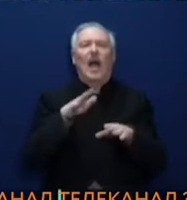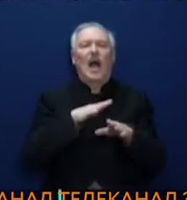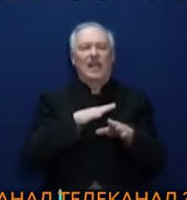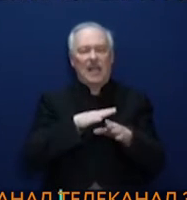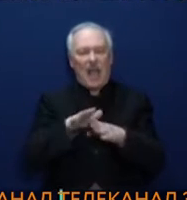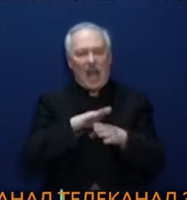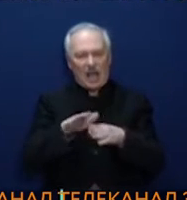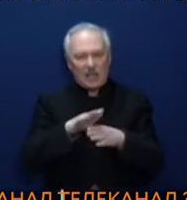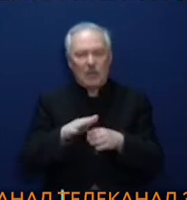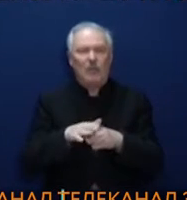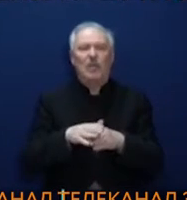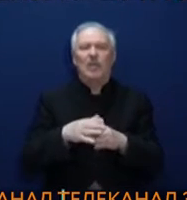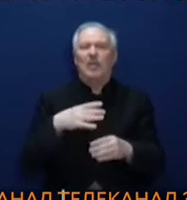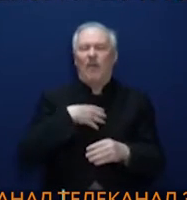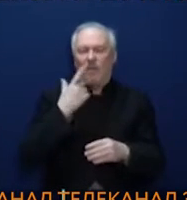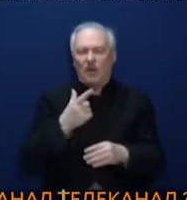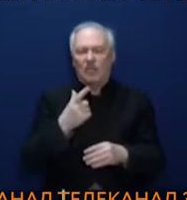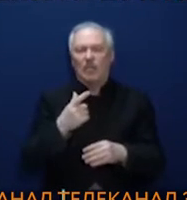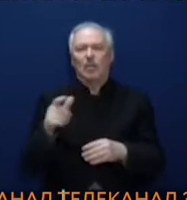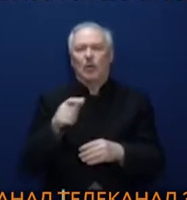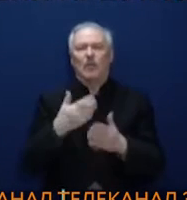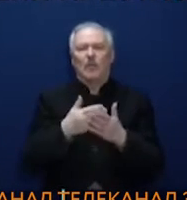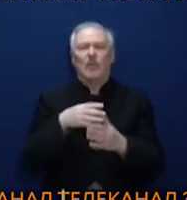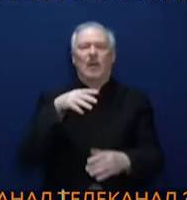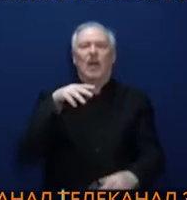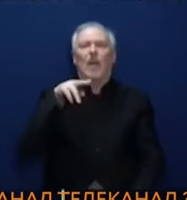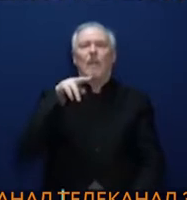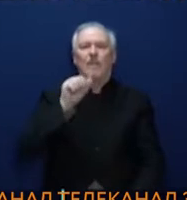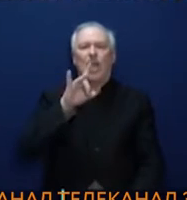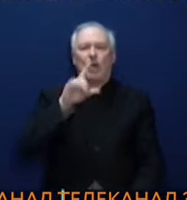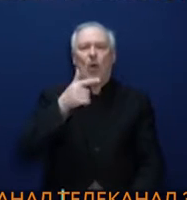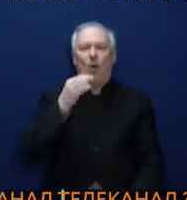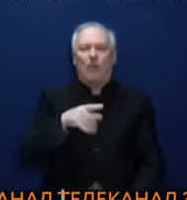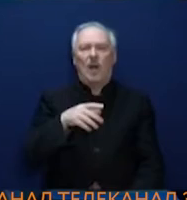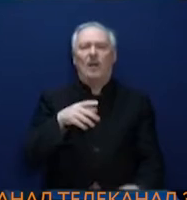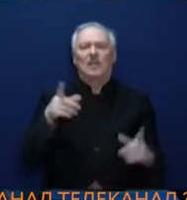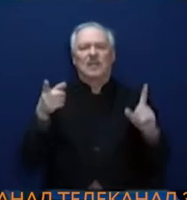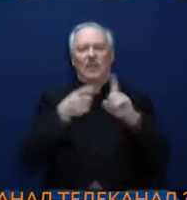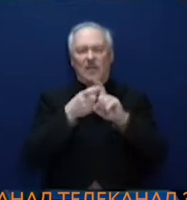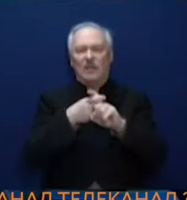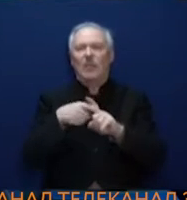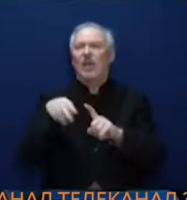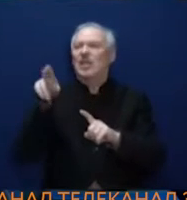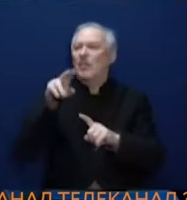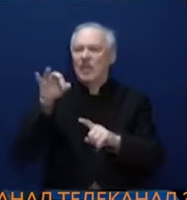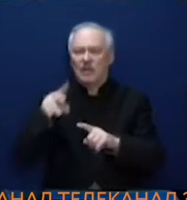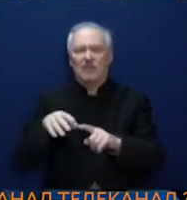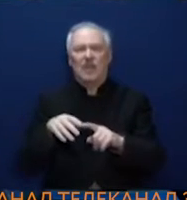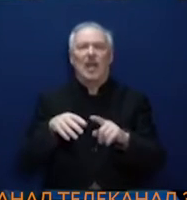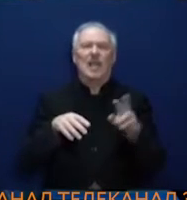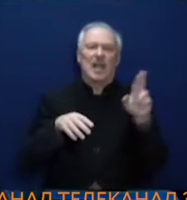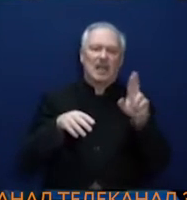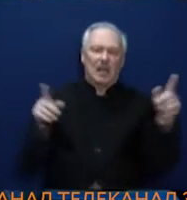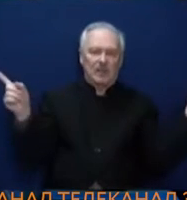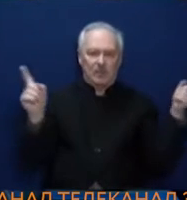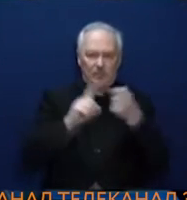дороги и Пироговка, вы знаете, Мытищинский, Дмитровка, Сверославка и Юла, которая